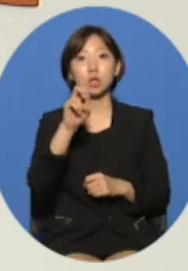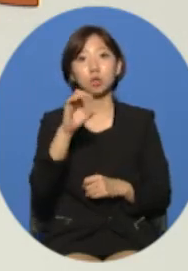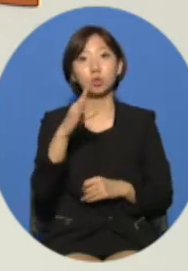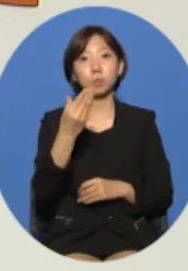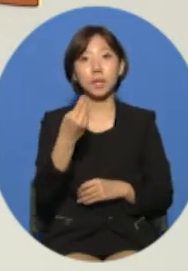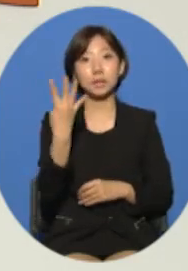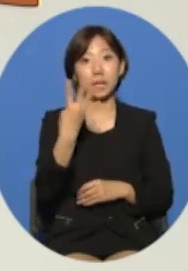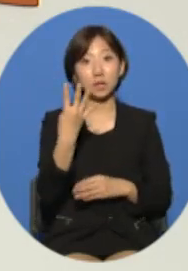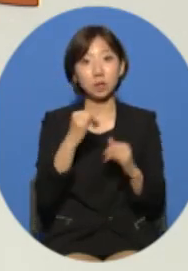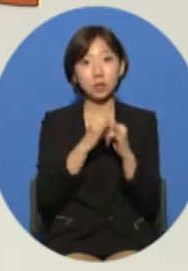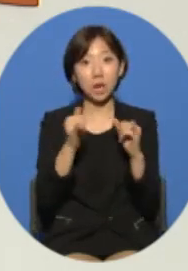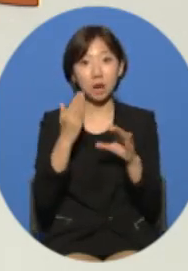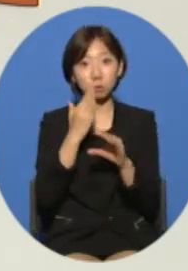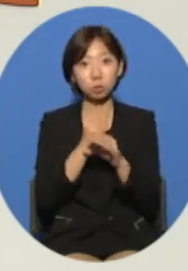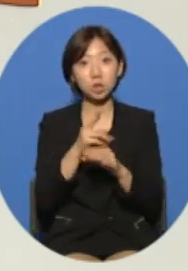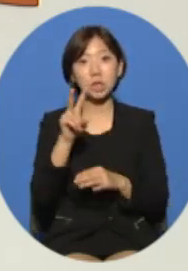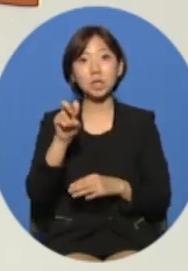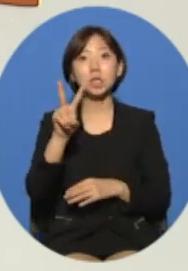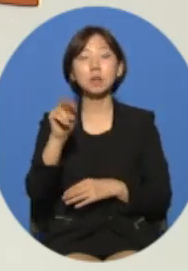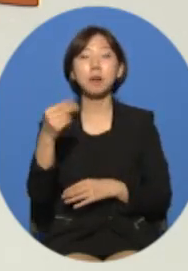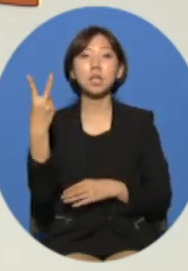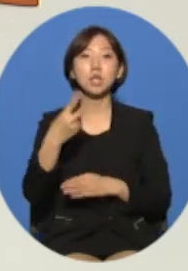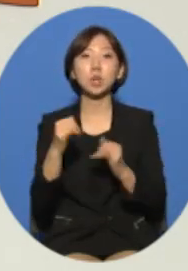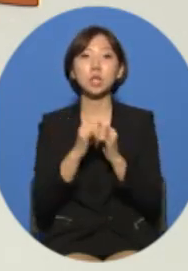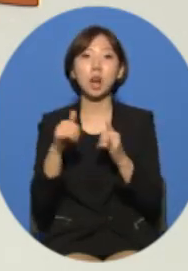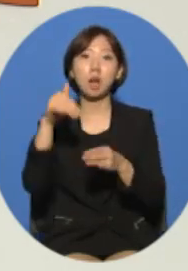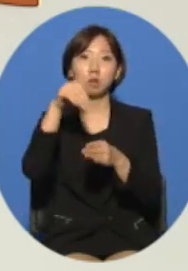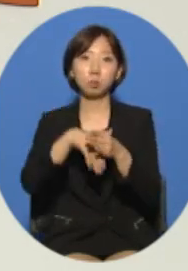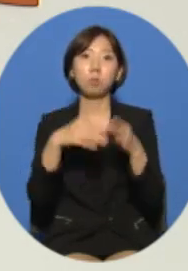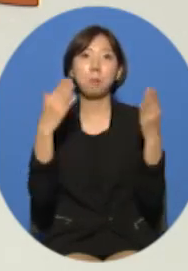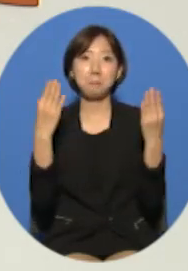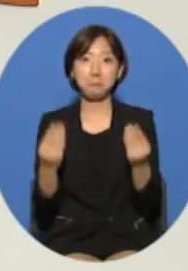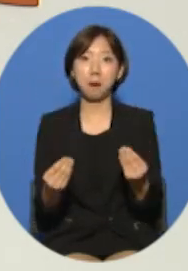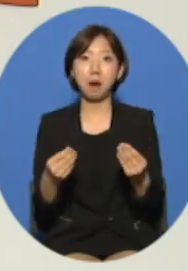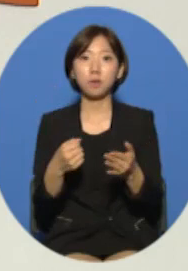명 중에서 네. 22만 2천여 명이 투표를 해서